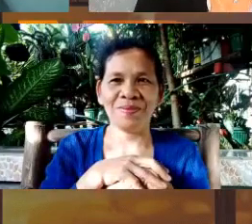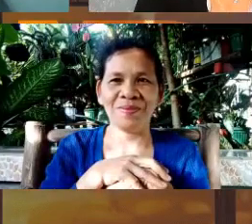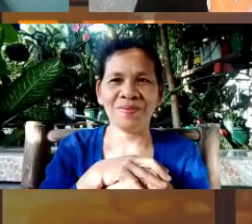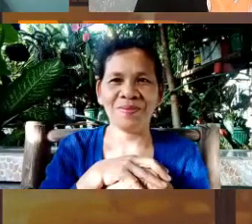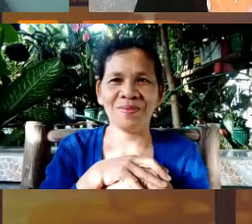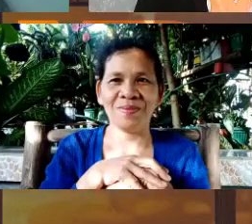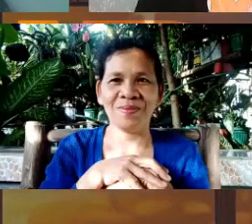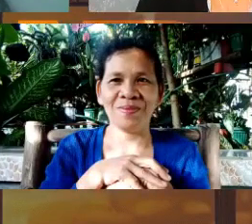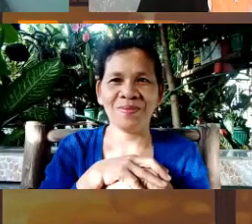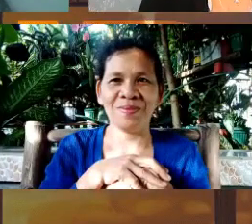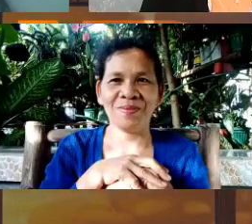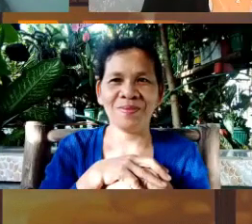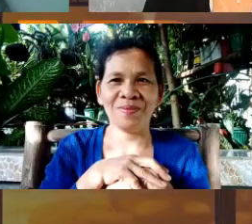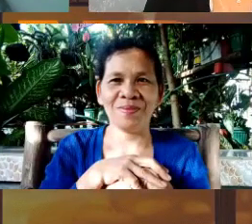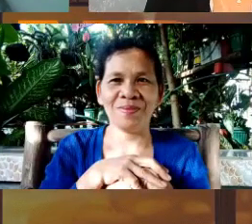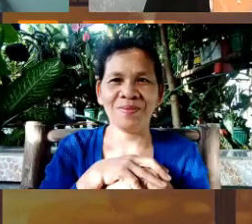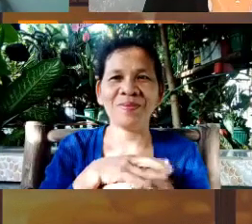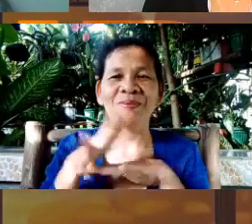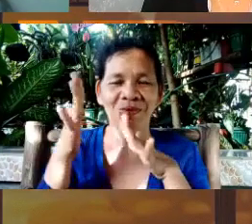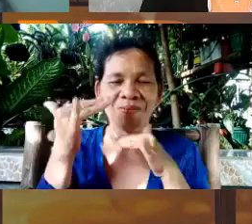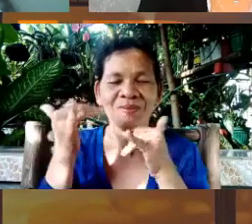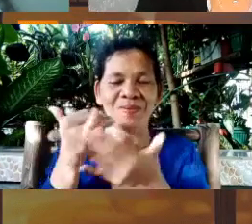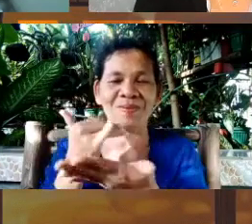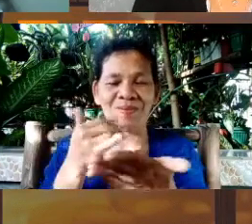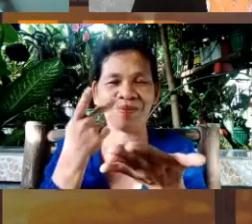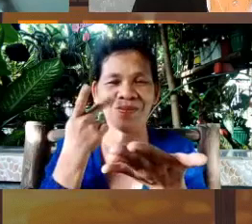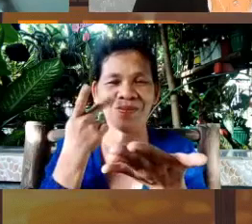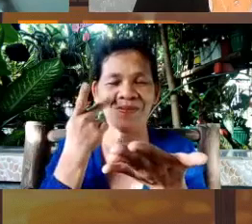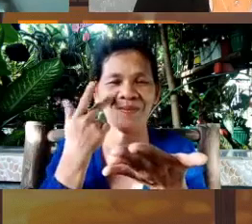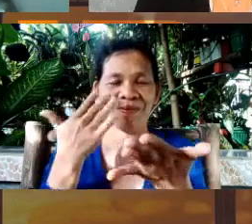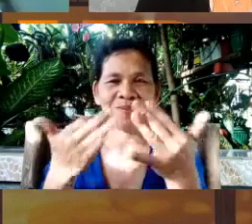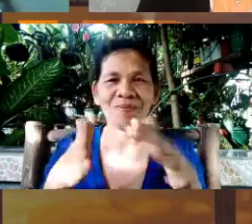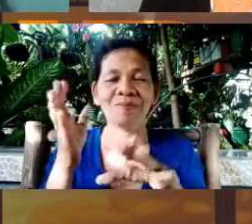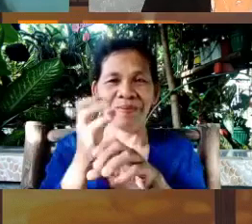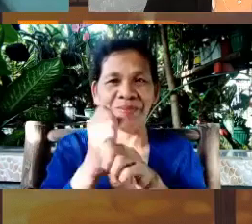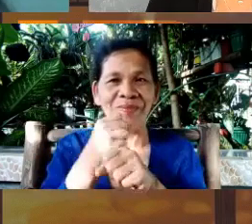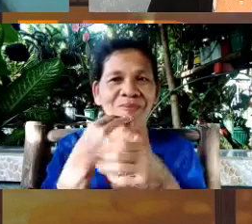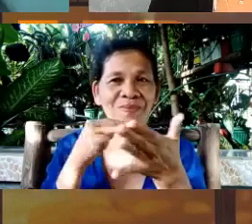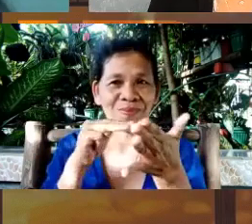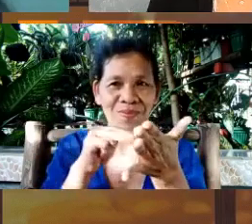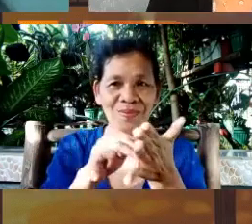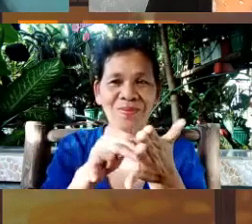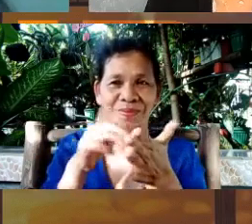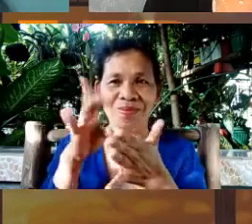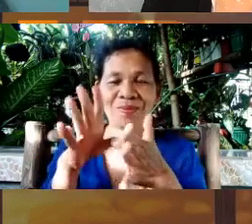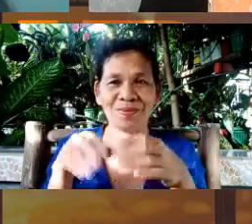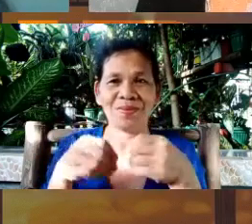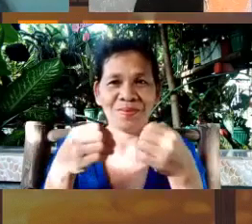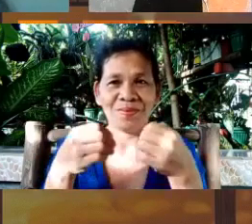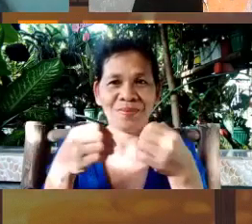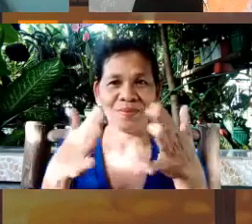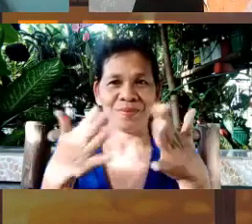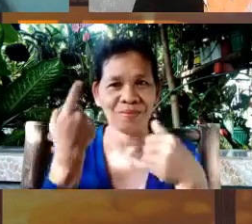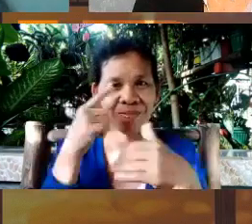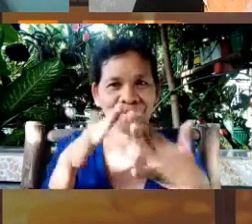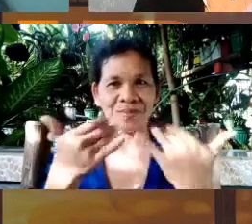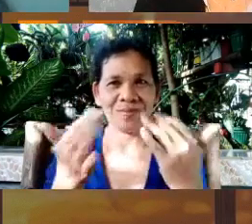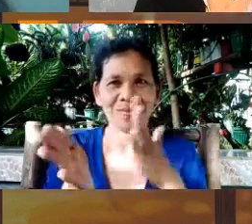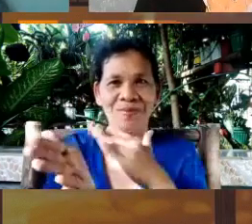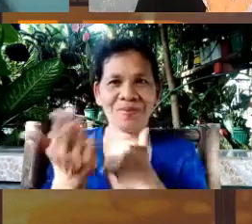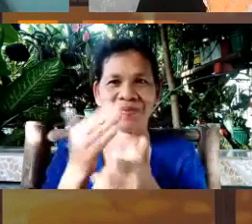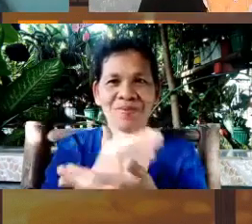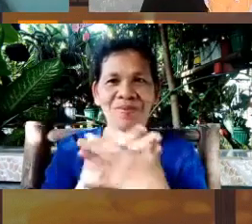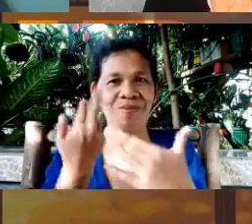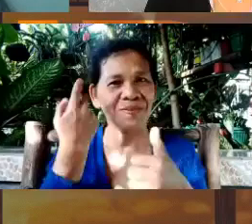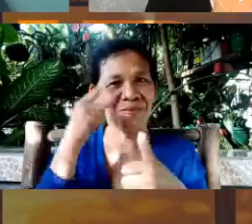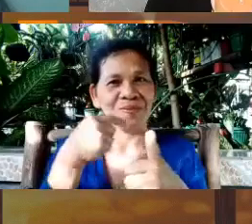Ating pong nakuha ng mainam ang magandang mensaheng kaloob ng ating mahal Diyos ngayong umaga. Tayo dadako naman sa mga reflection